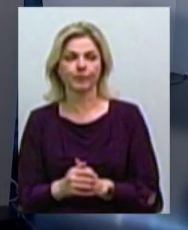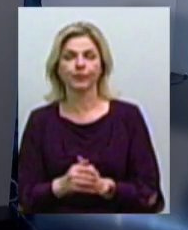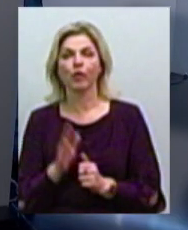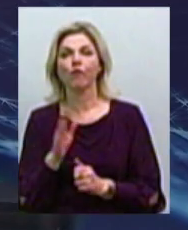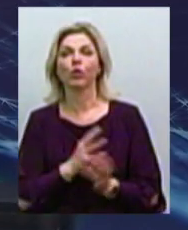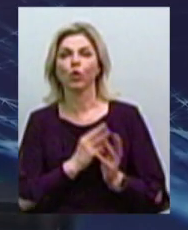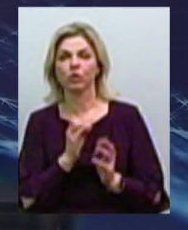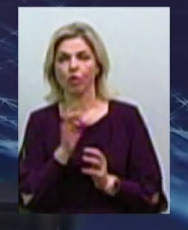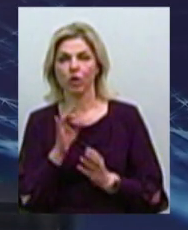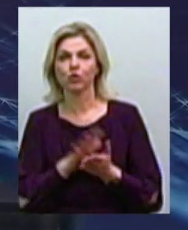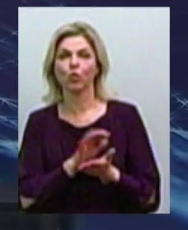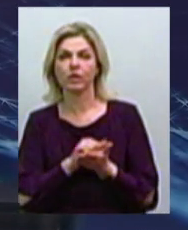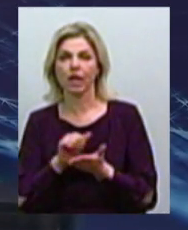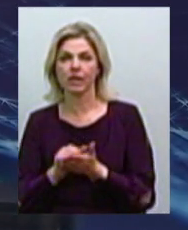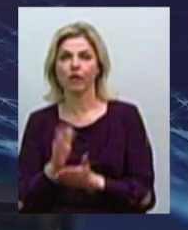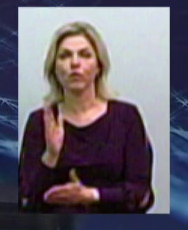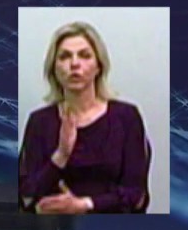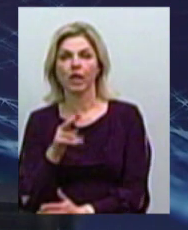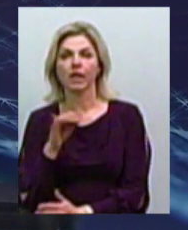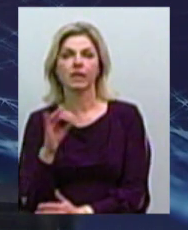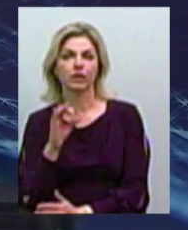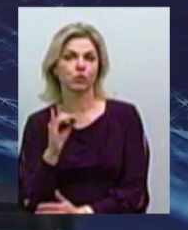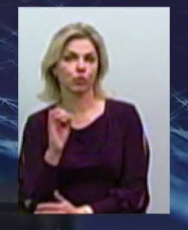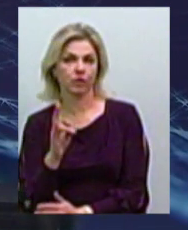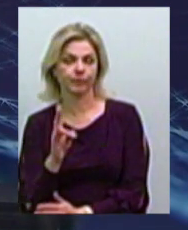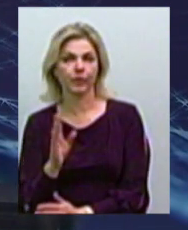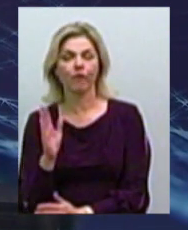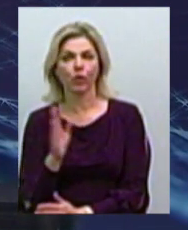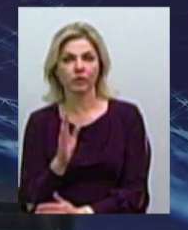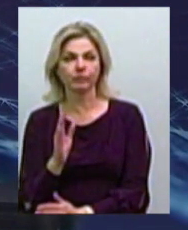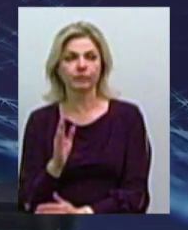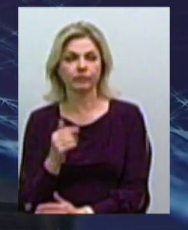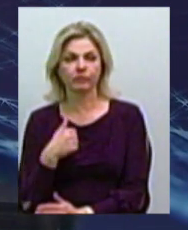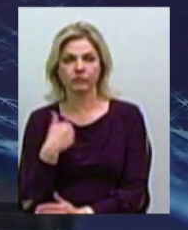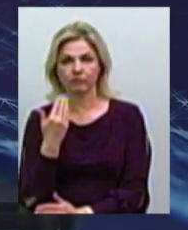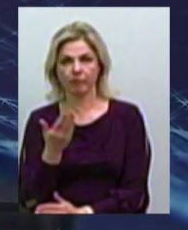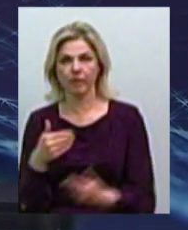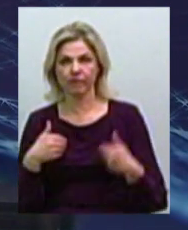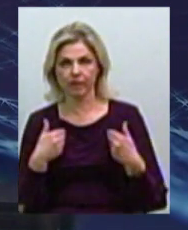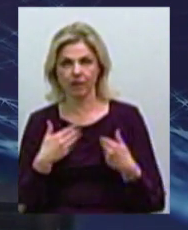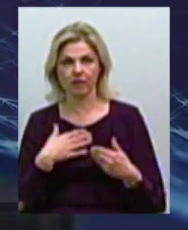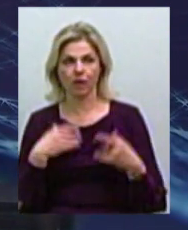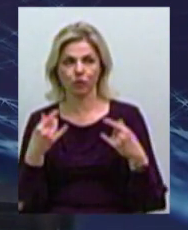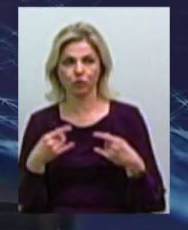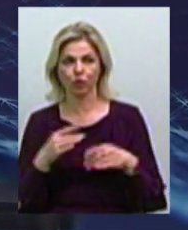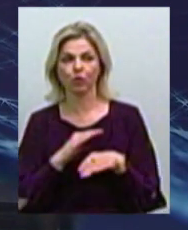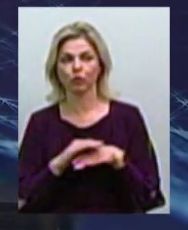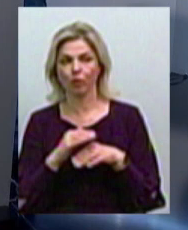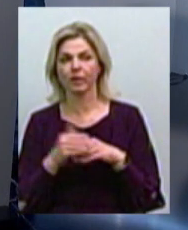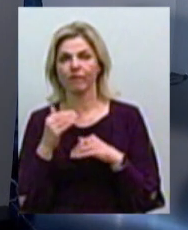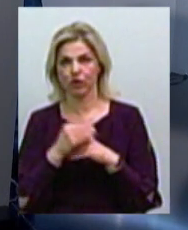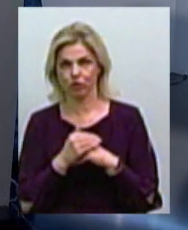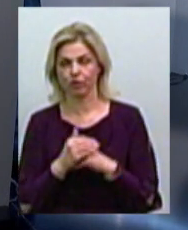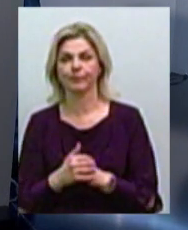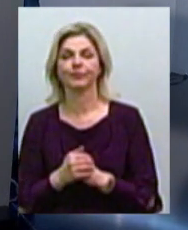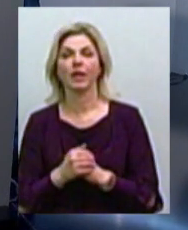Волонтер, журналіст Володимир Лисюк. Володимире, я тебе вітаю в нашій студії. Добрий вечір. Дякую, доброго вечора.